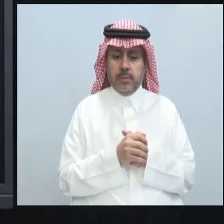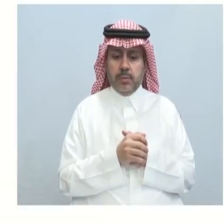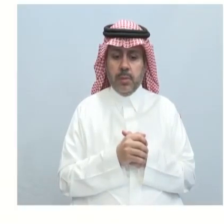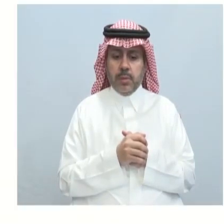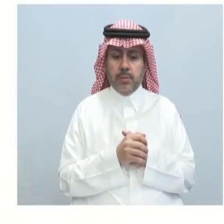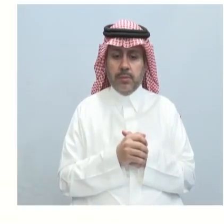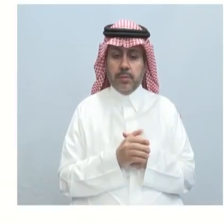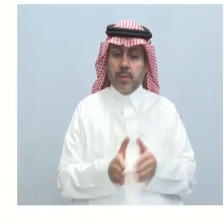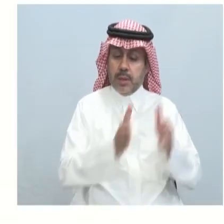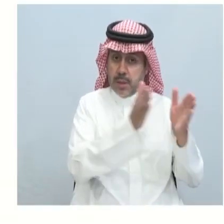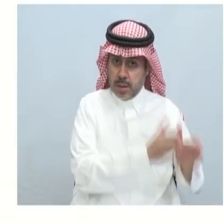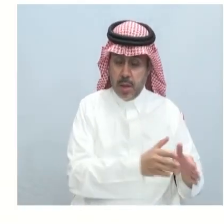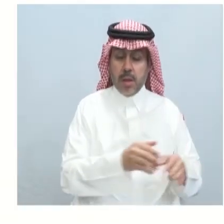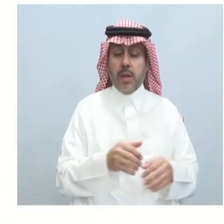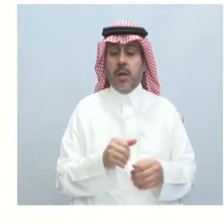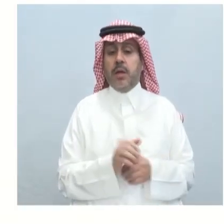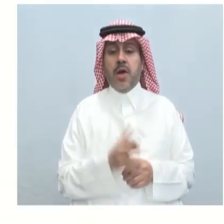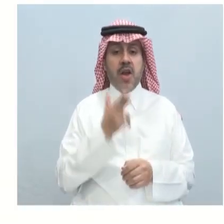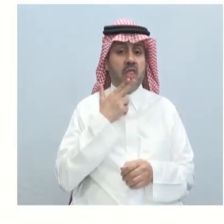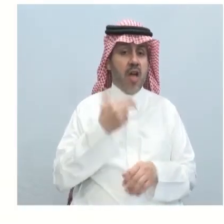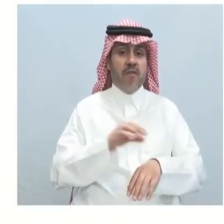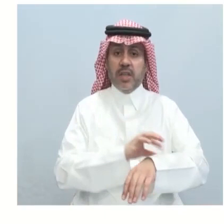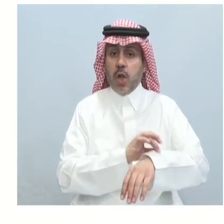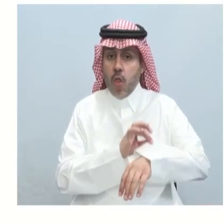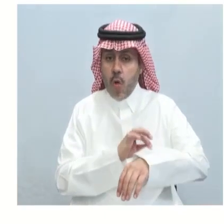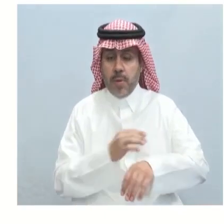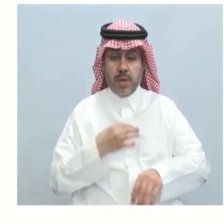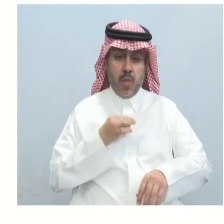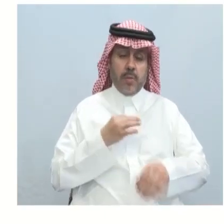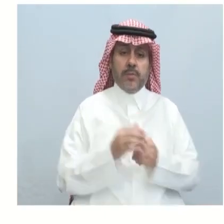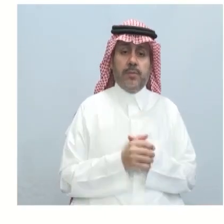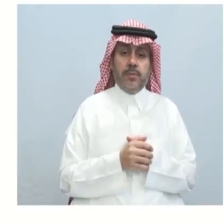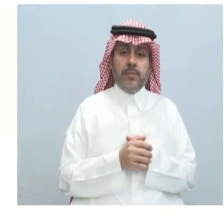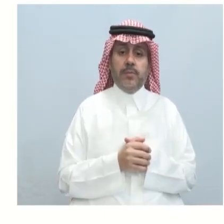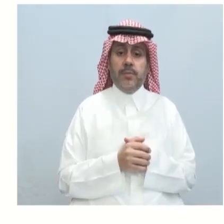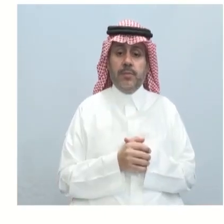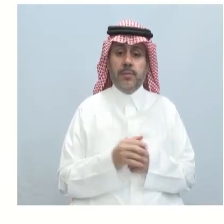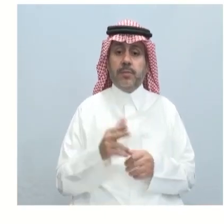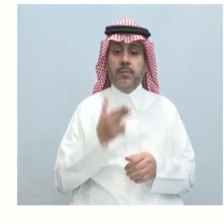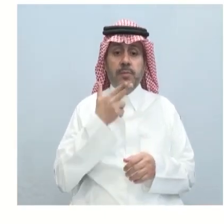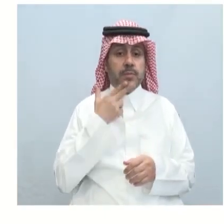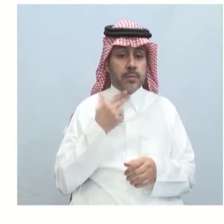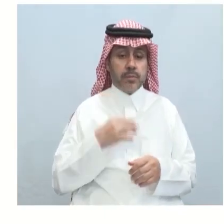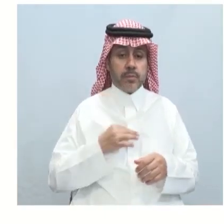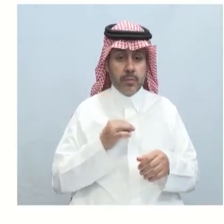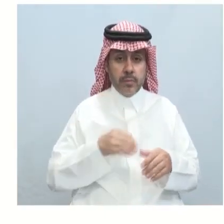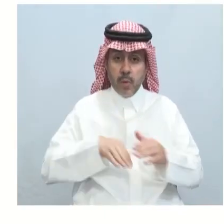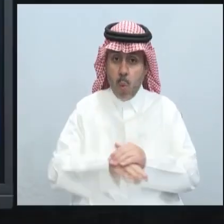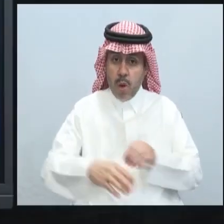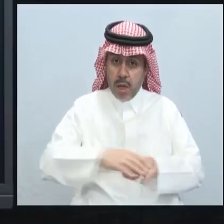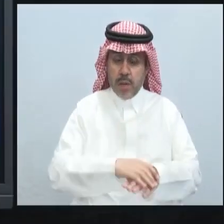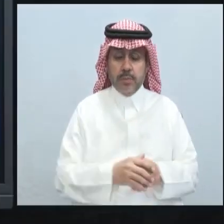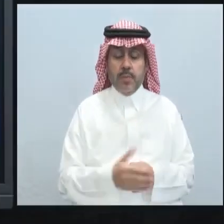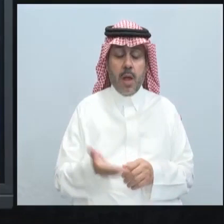نات الان الى ماذا يا ابنائي الى الثوب والنعلين وقد كان النبي صلى الله عليه وسلم